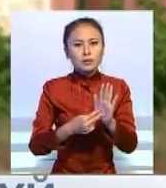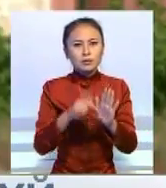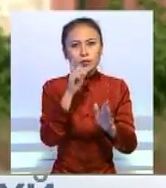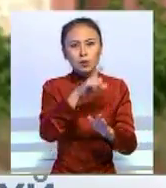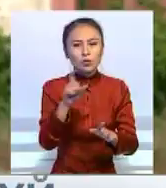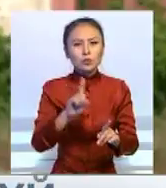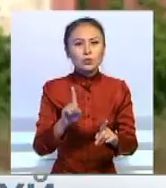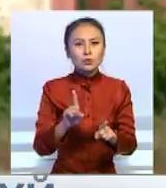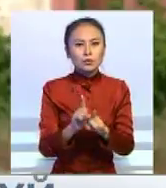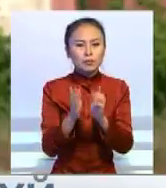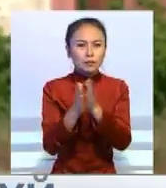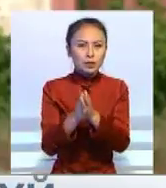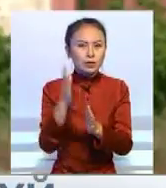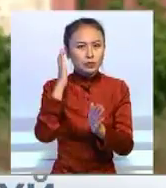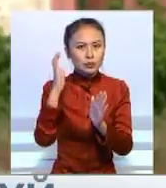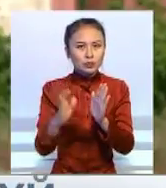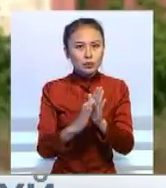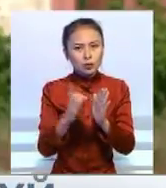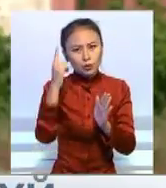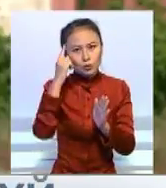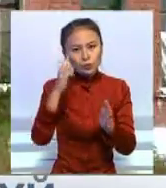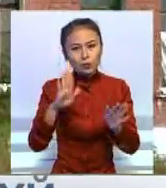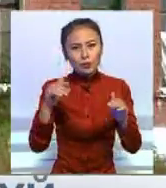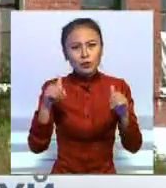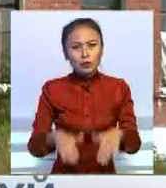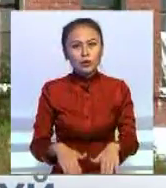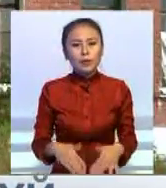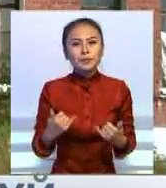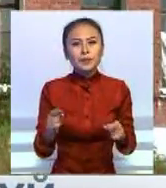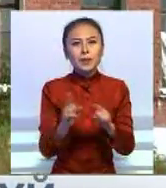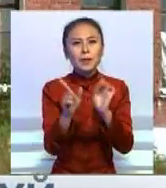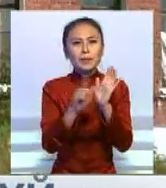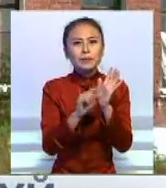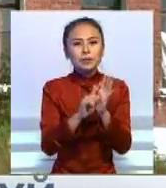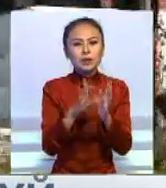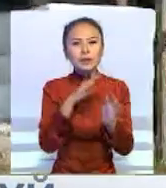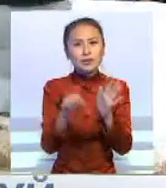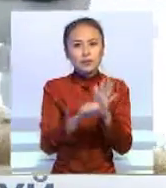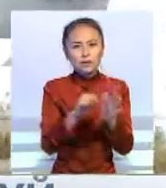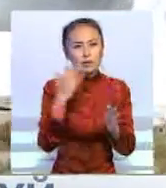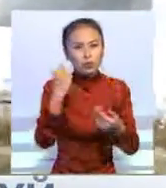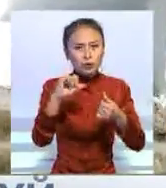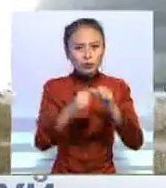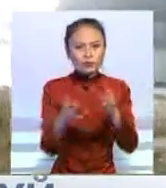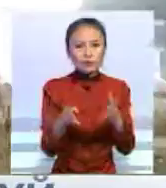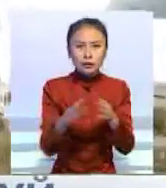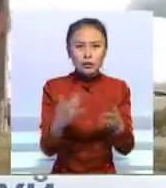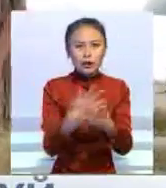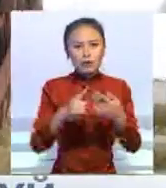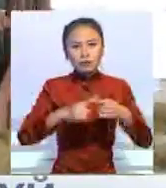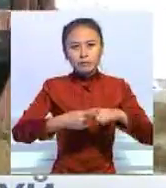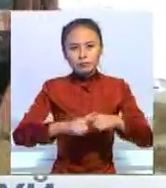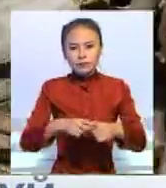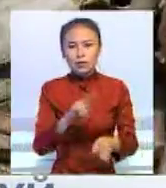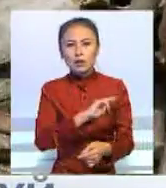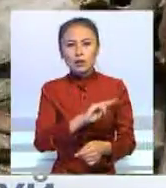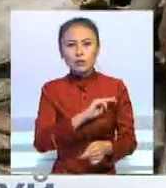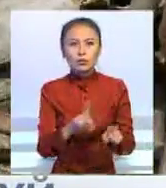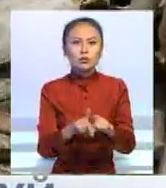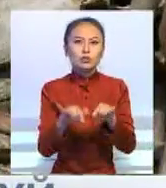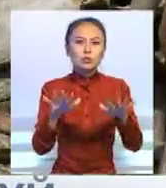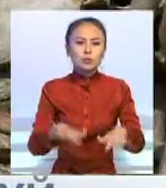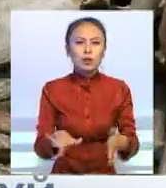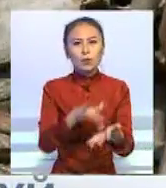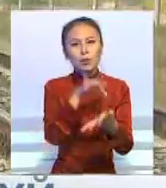осы ұсыныс тілектерін қаралу мәселесімен шешіледі. Зейнеткер қыста да қарап отырмайды, жүн түтіп жылы киімдер тоқиды. Аудан орталығына